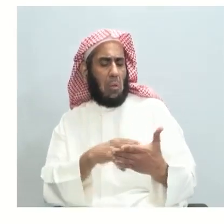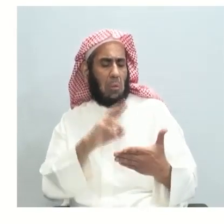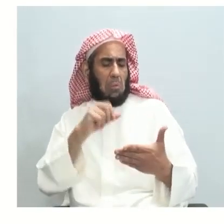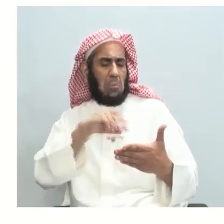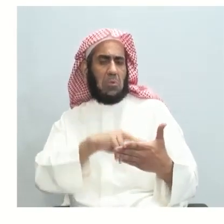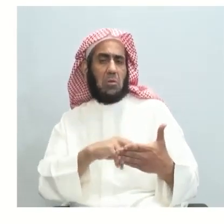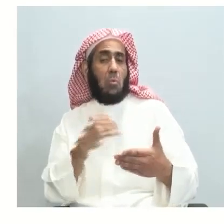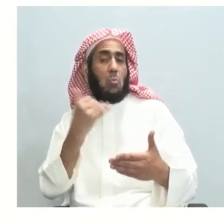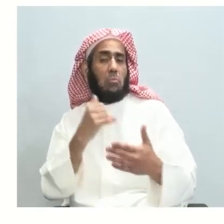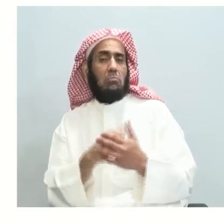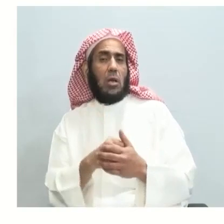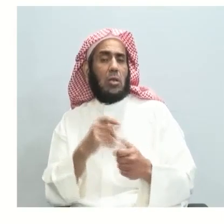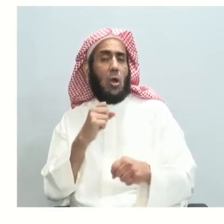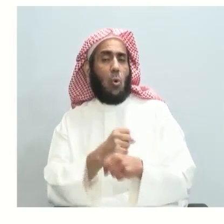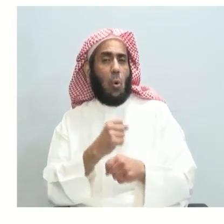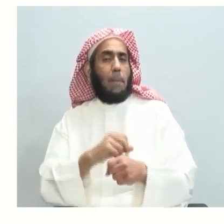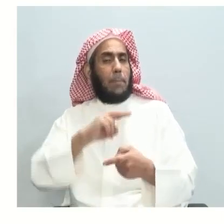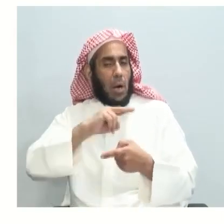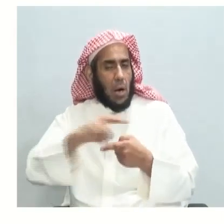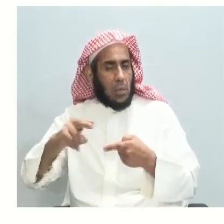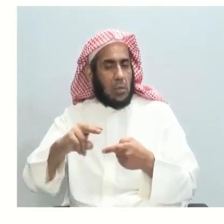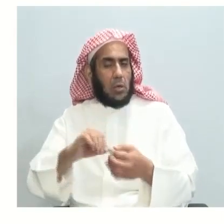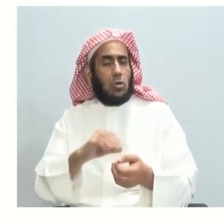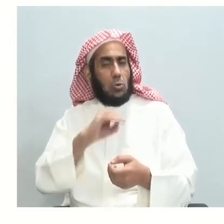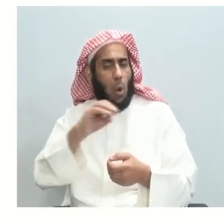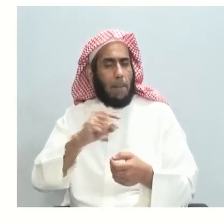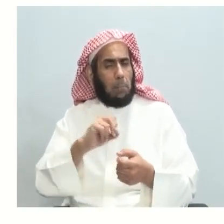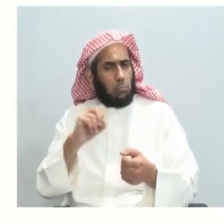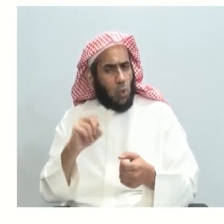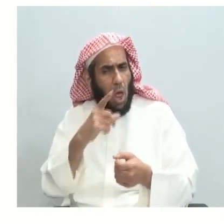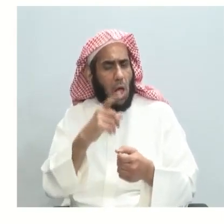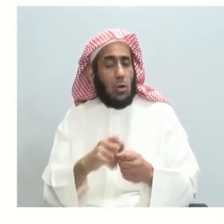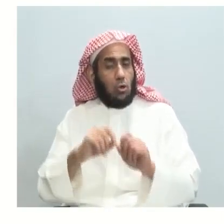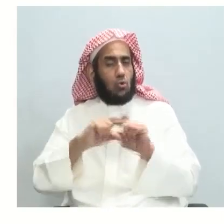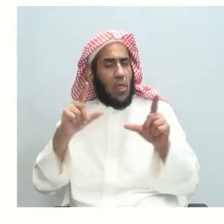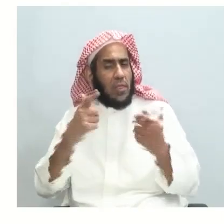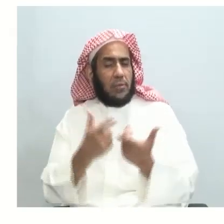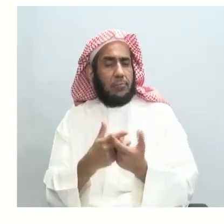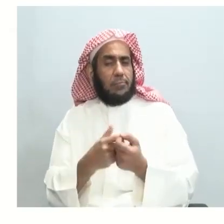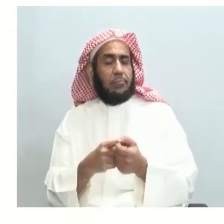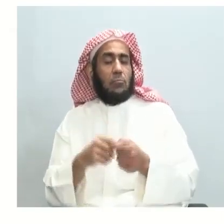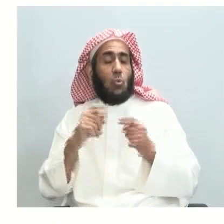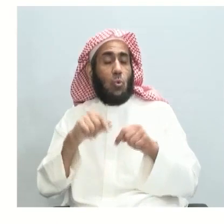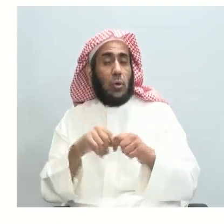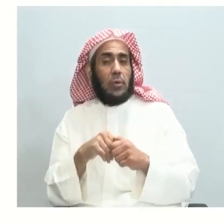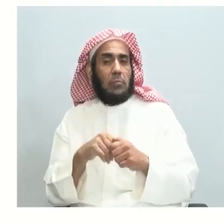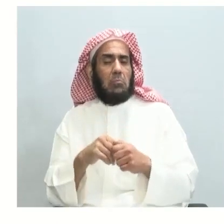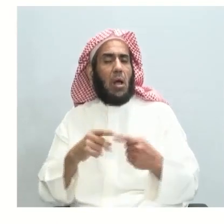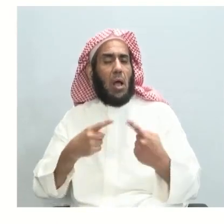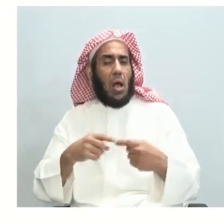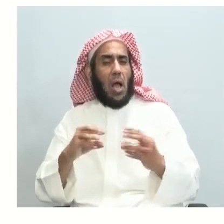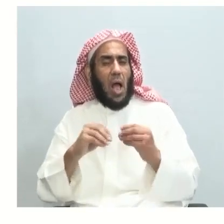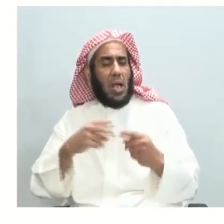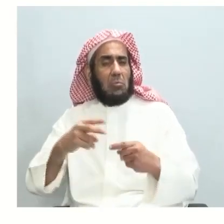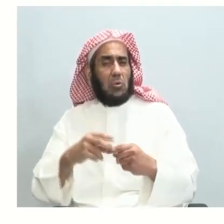وبالتالي من المهم ان تقوم بالرد عليها على وجه السرعه لابد ان ترد توضح هنا ايضا عاده اما